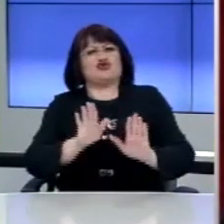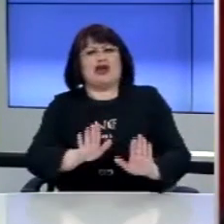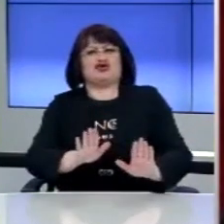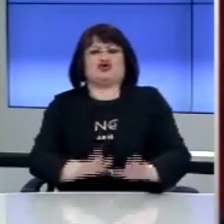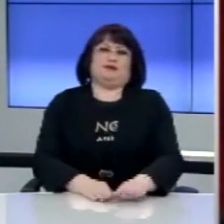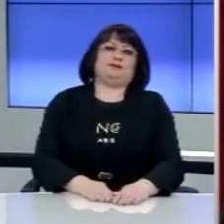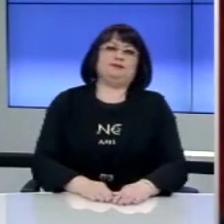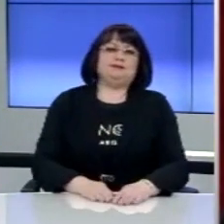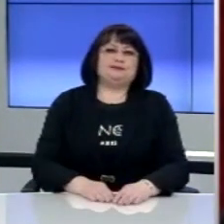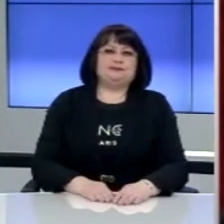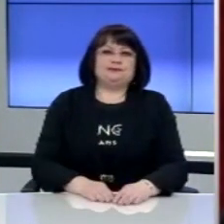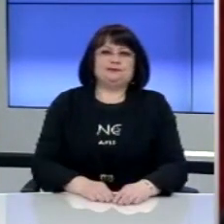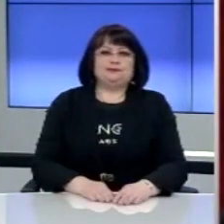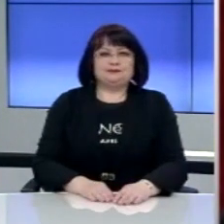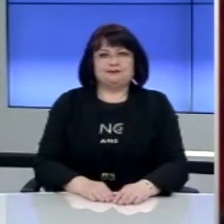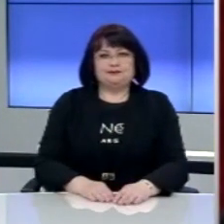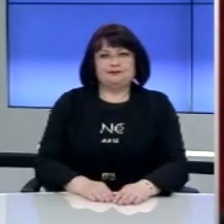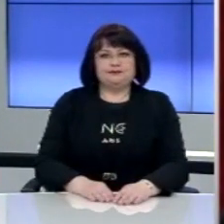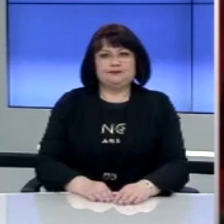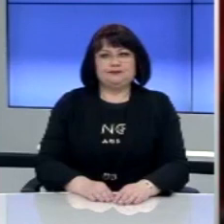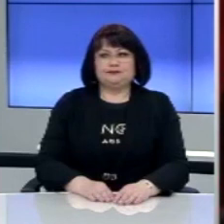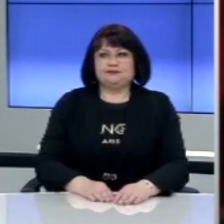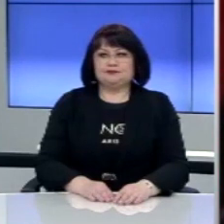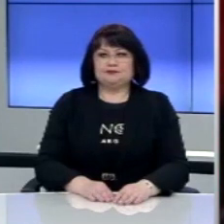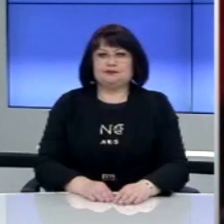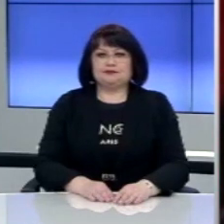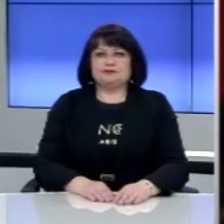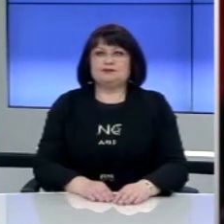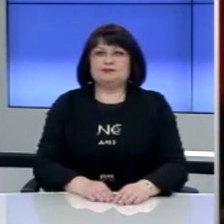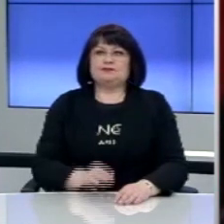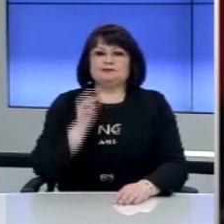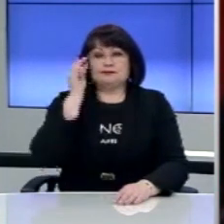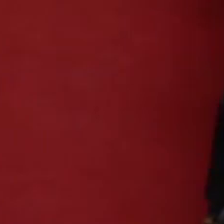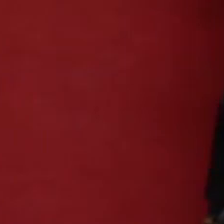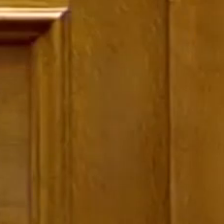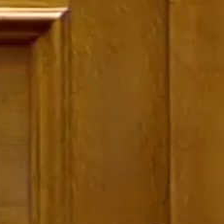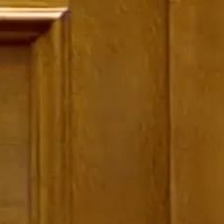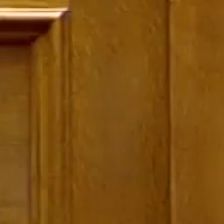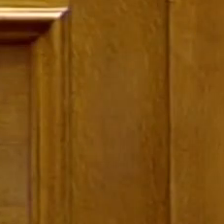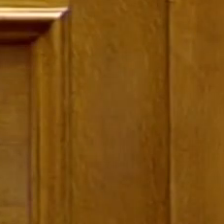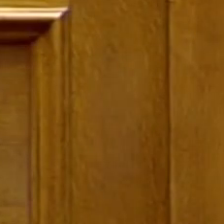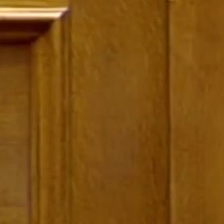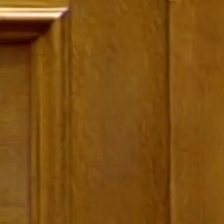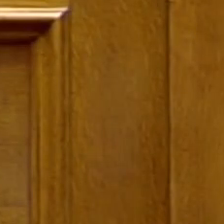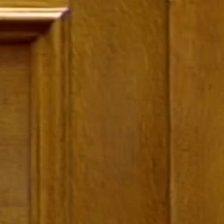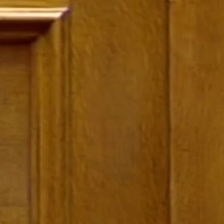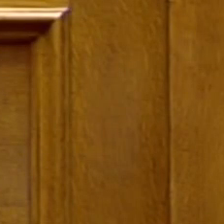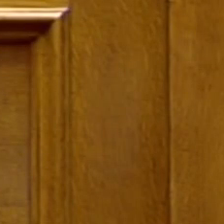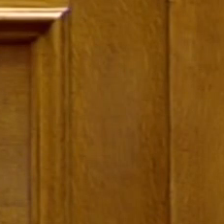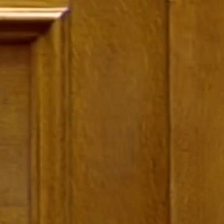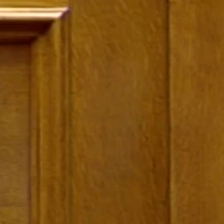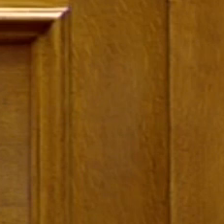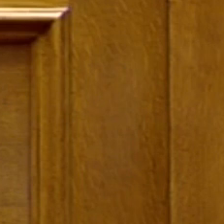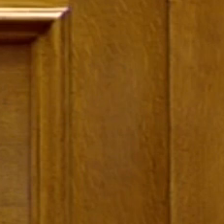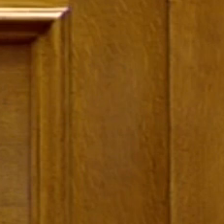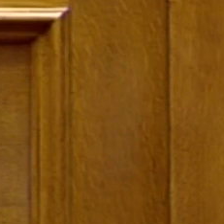και πρωτοσέλιδα, ο ίδιος ο Υπουργός Εργασίας, κυβερνητικά στελέχη, μαζί με τη συμβολή γνωστών ειδικών, μιλούν